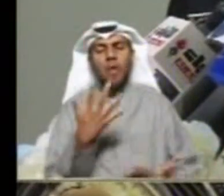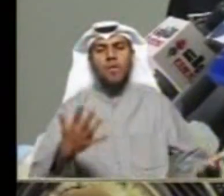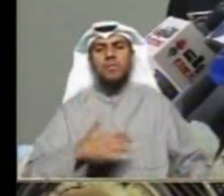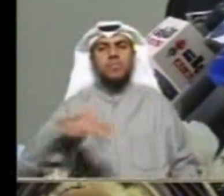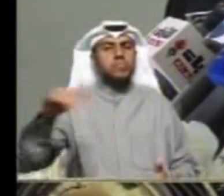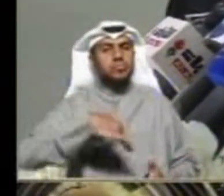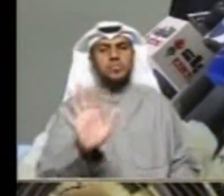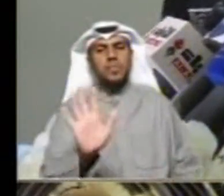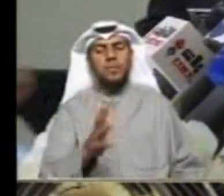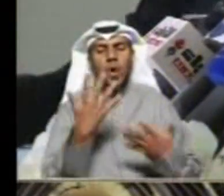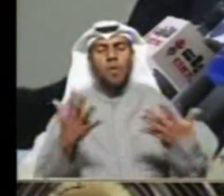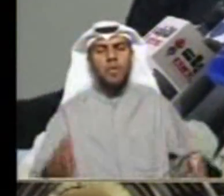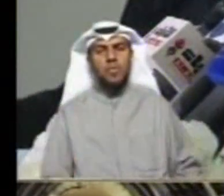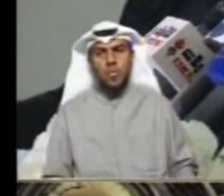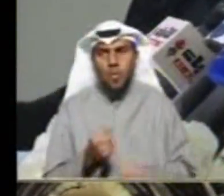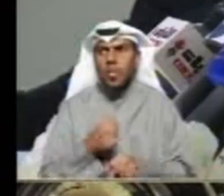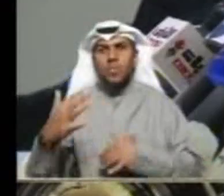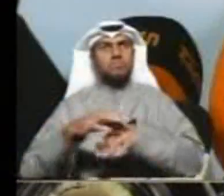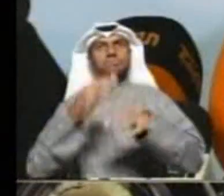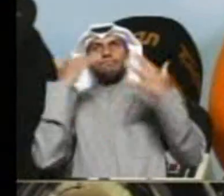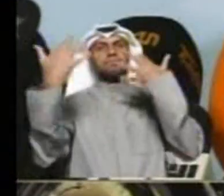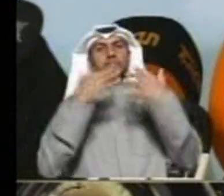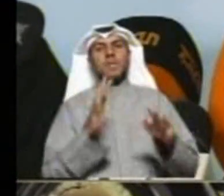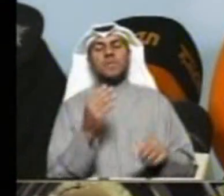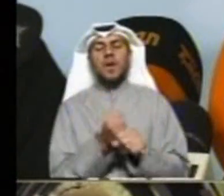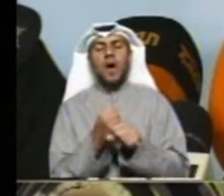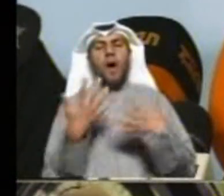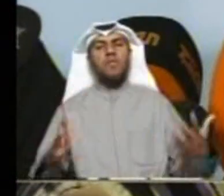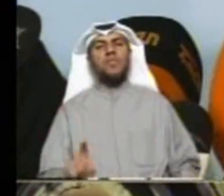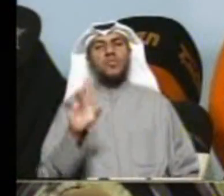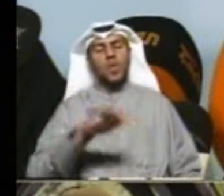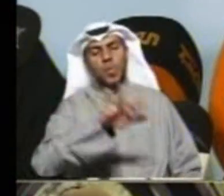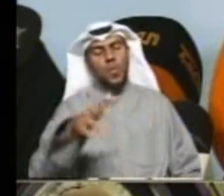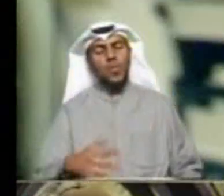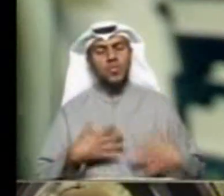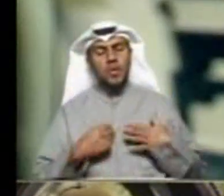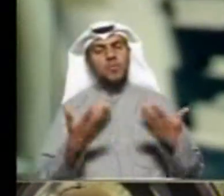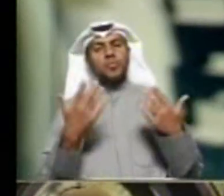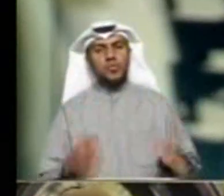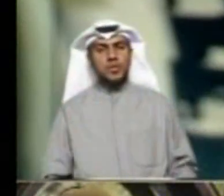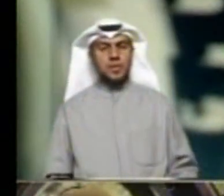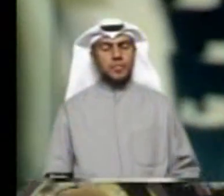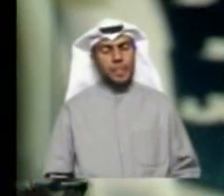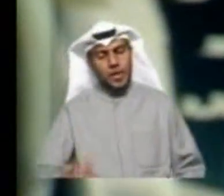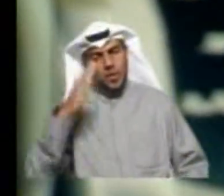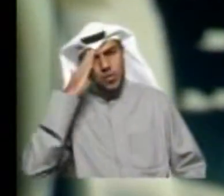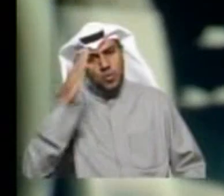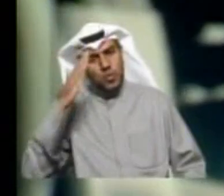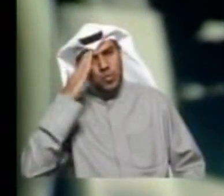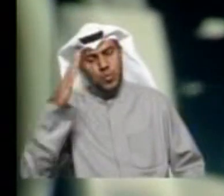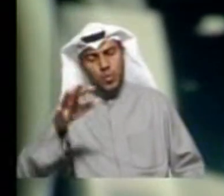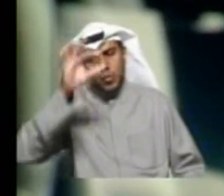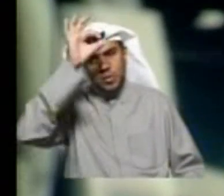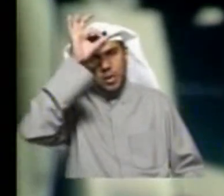على الموظفين. نعم. والمقيمين والمواطنين. نعم. كل شكر وتقدير للمدير العام للإدارة العامة